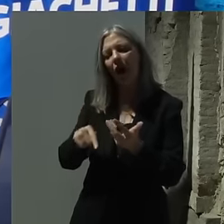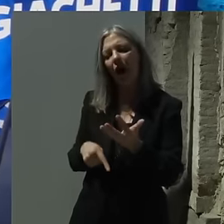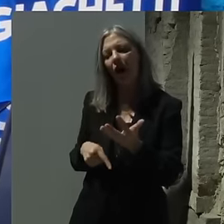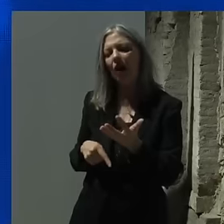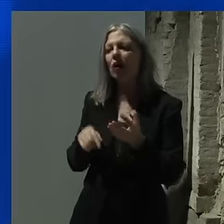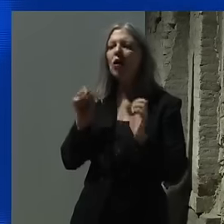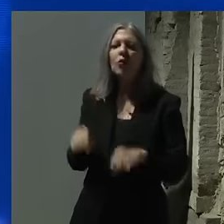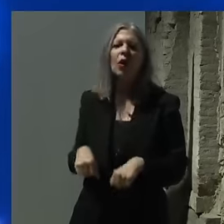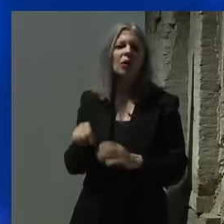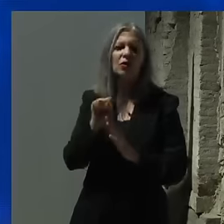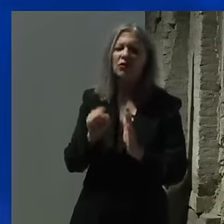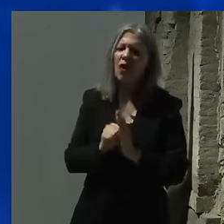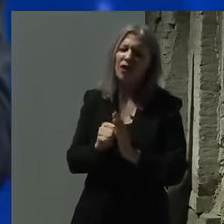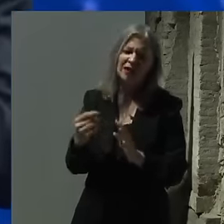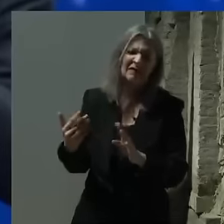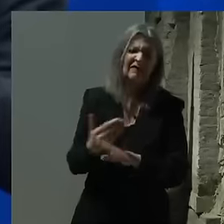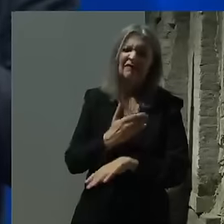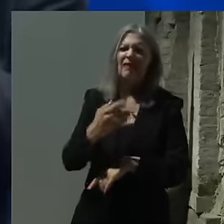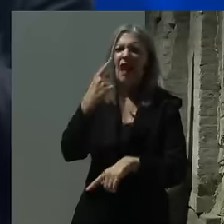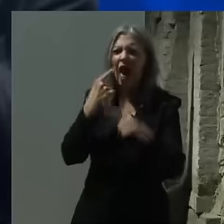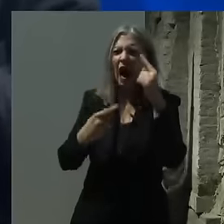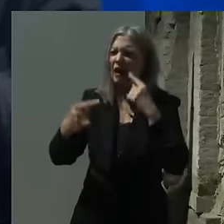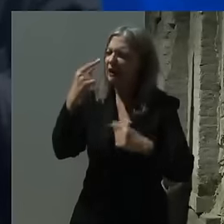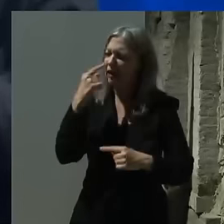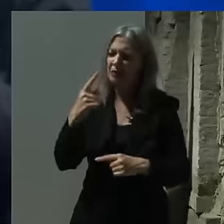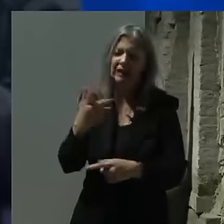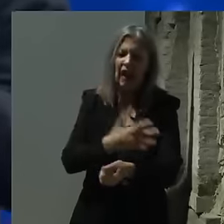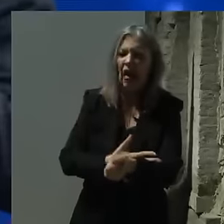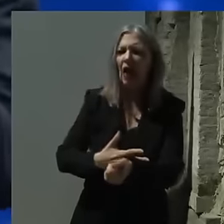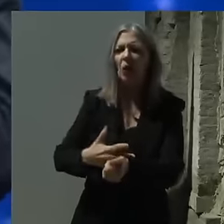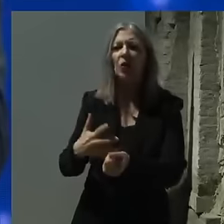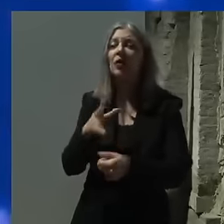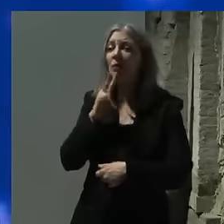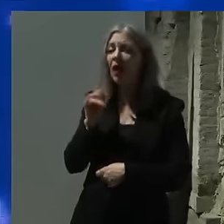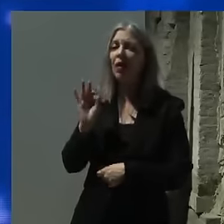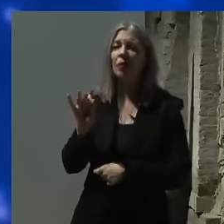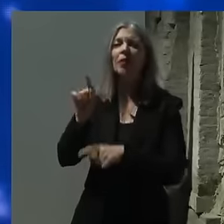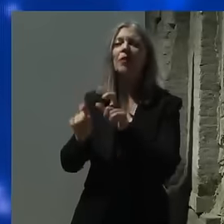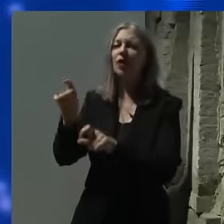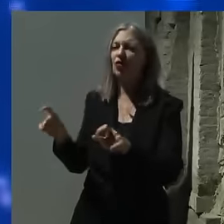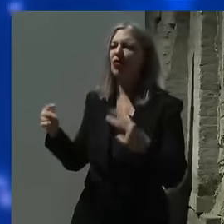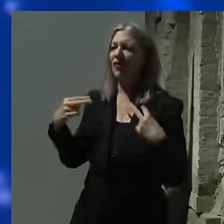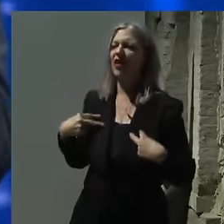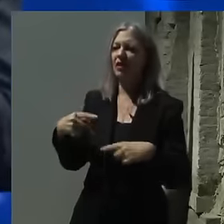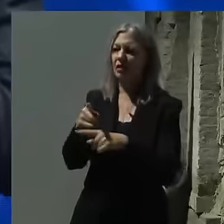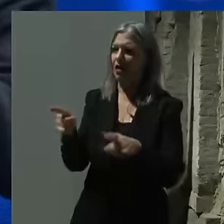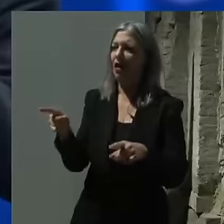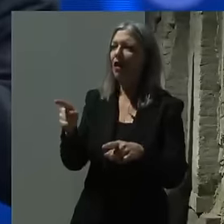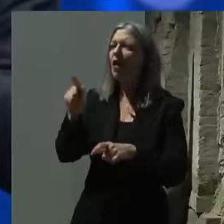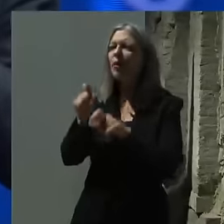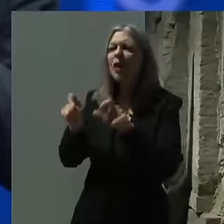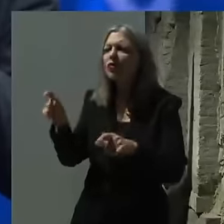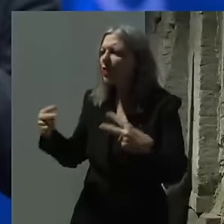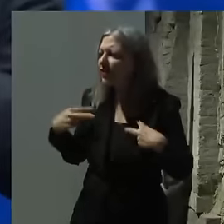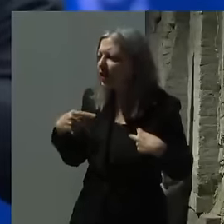lacrime e sangue, perché stiamo parlando della vita delle persone, della vita delle persone distrutta